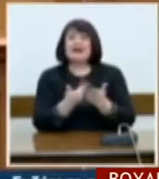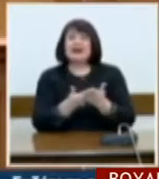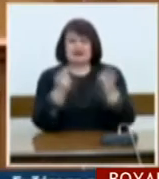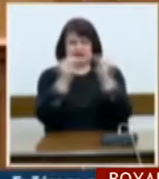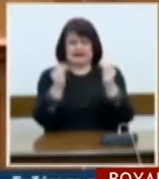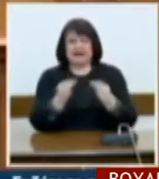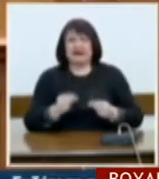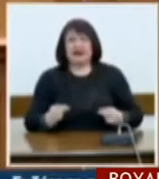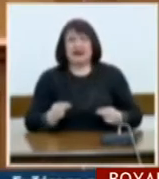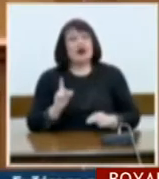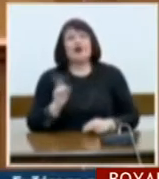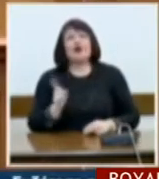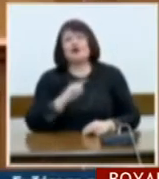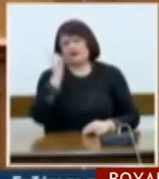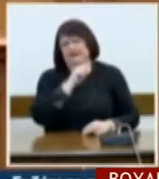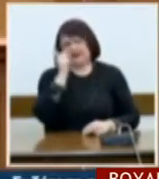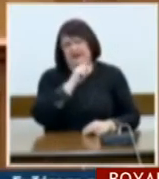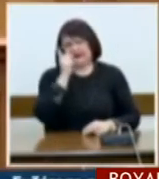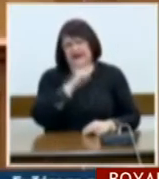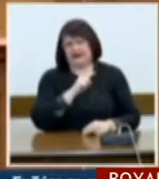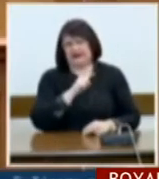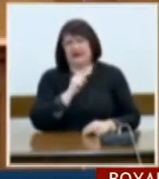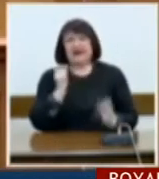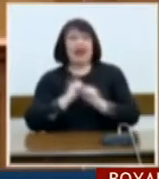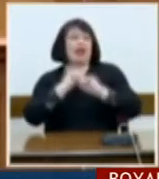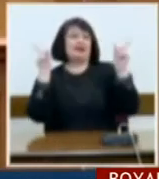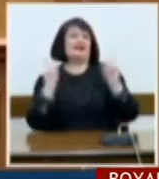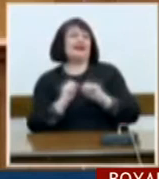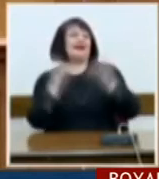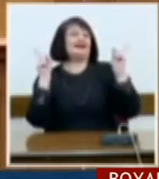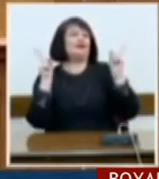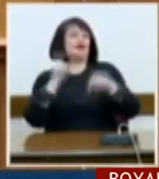και όχι με ψέματα ή με εντυπώσεις της στιγμής.